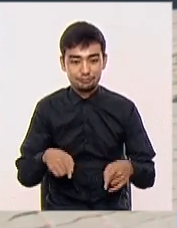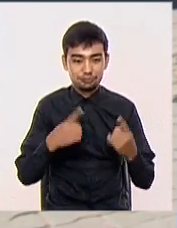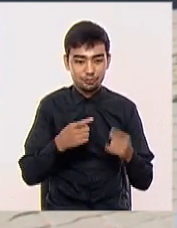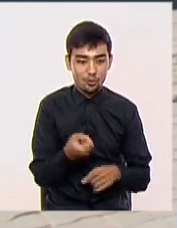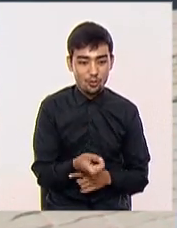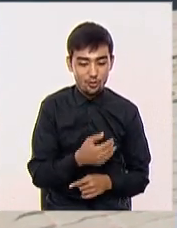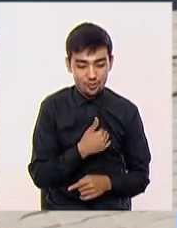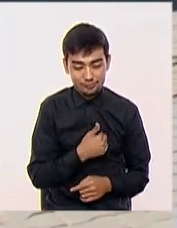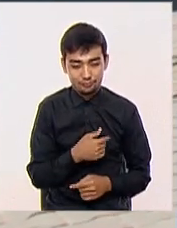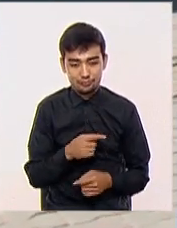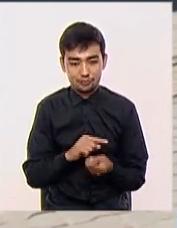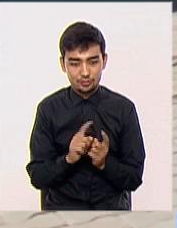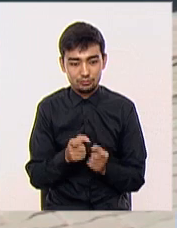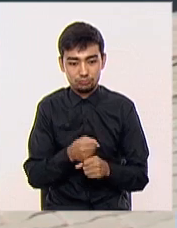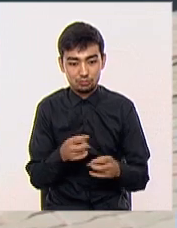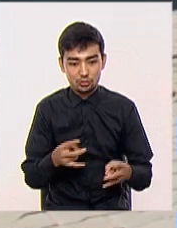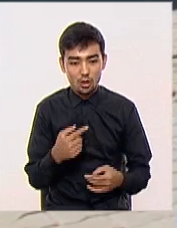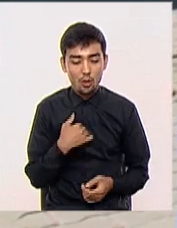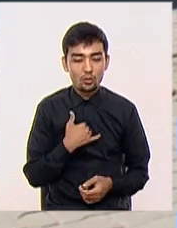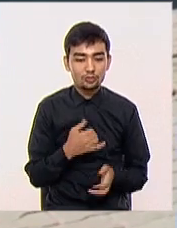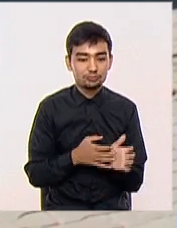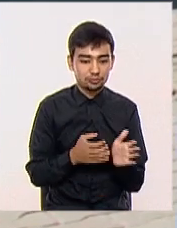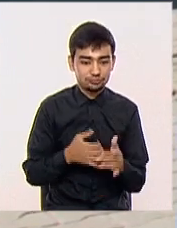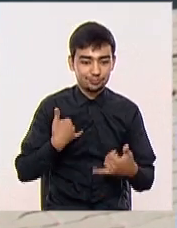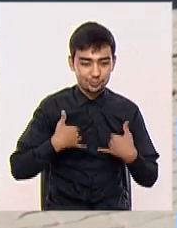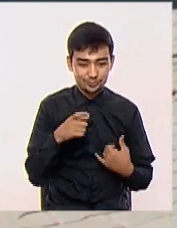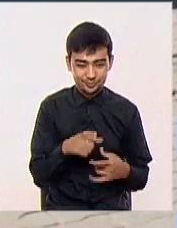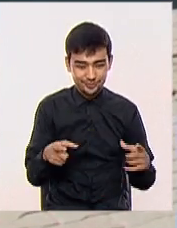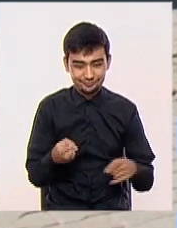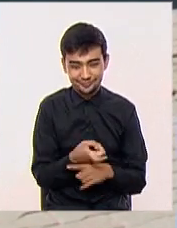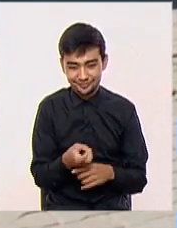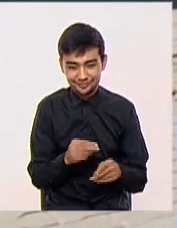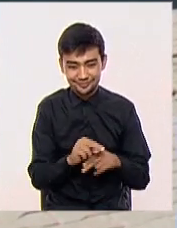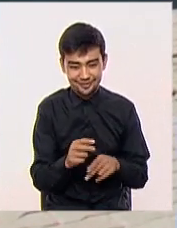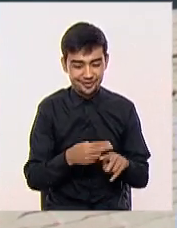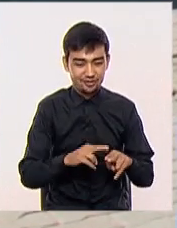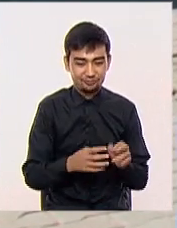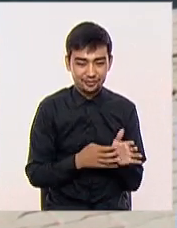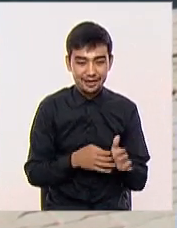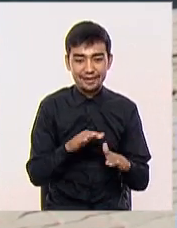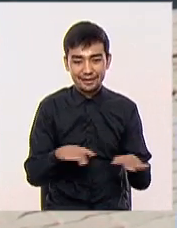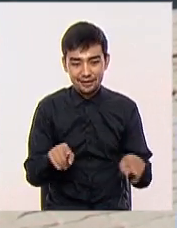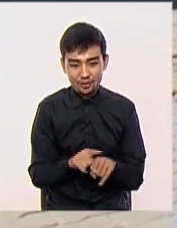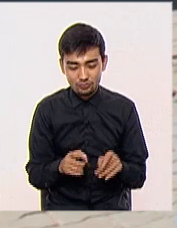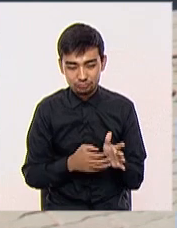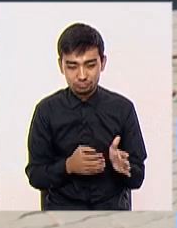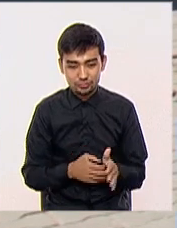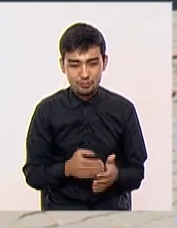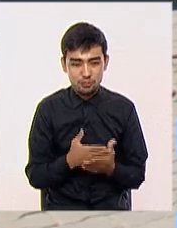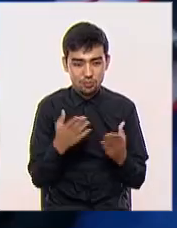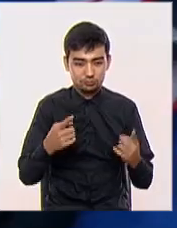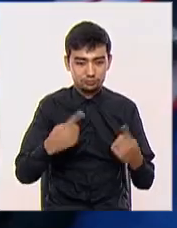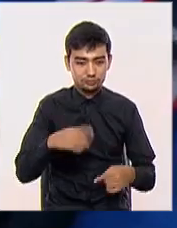хоккей, потому что у нас нехватка тренеров, нехватка детей, но этого не делается, то есть идет полный развал.